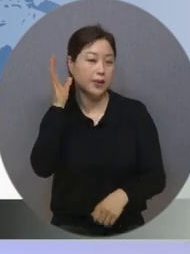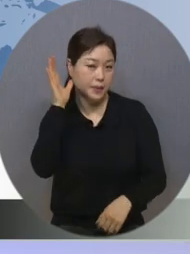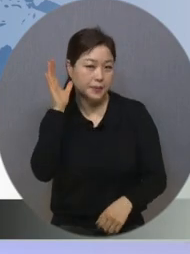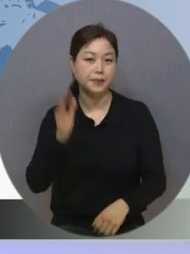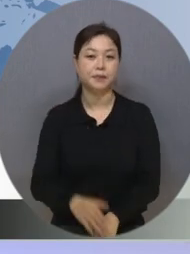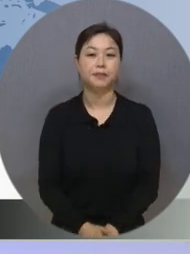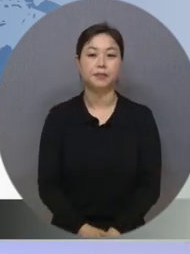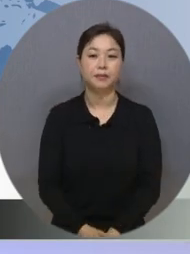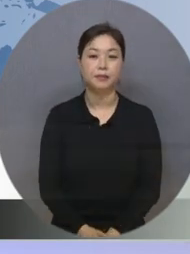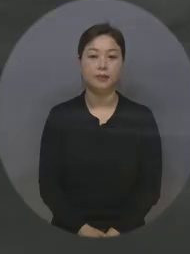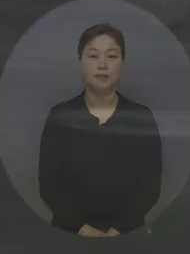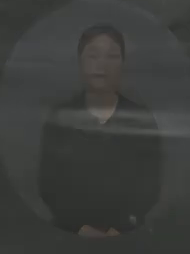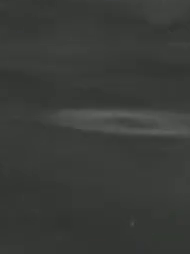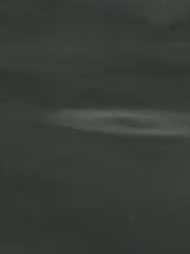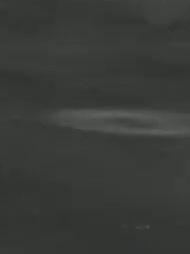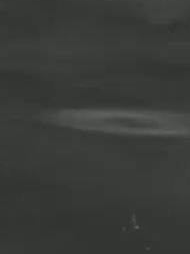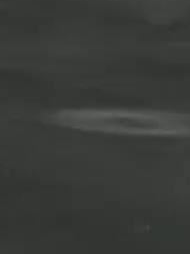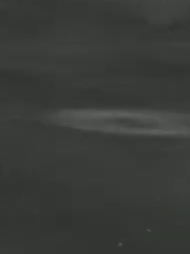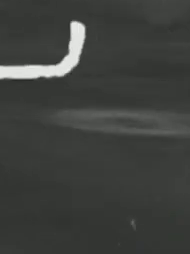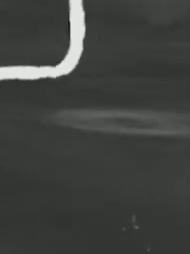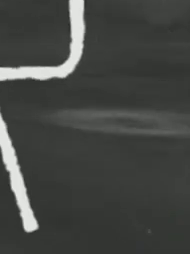들어봤습니다.